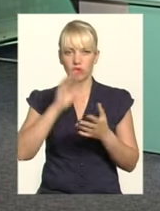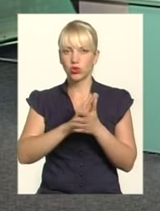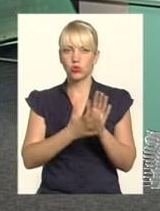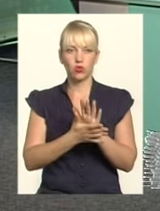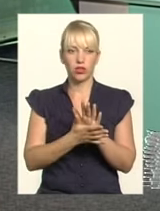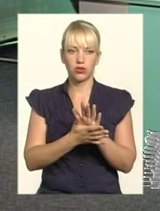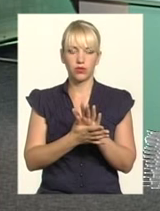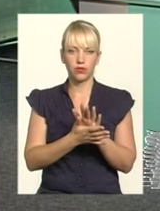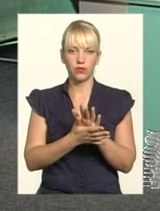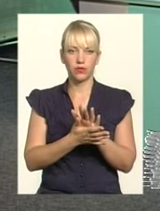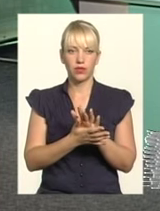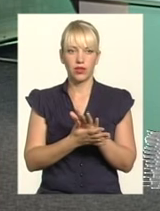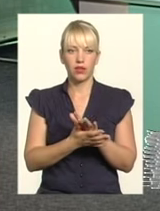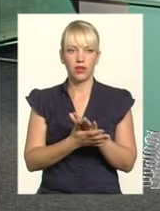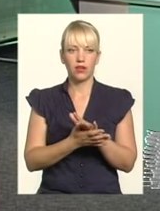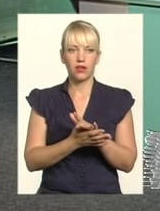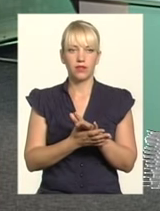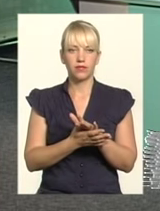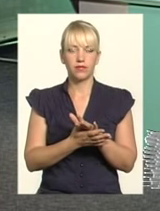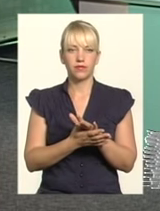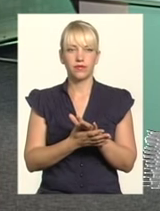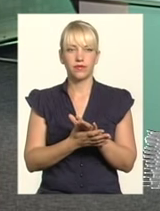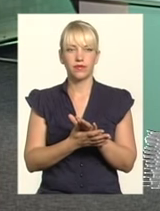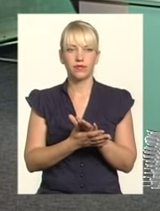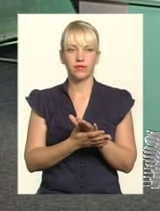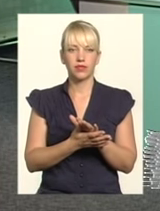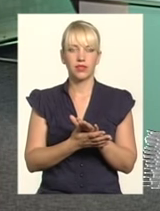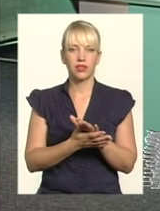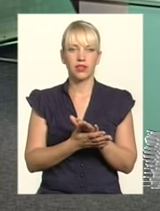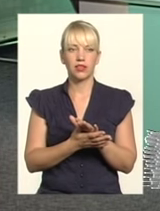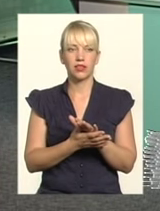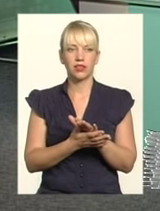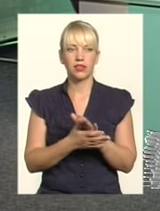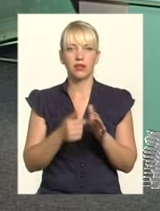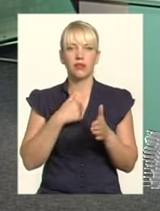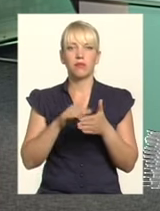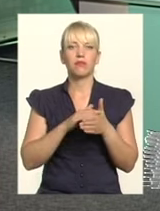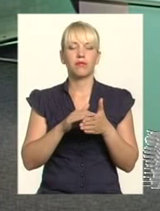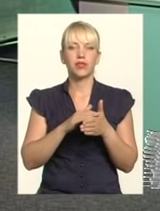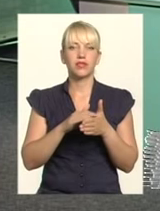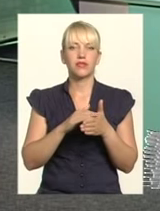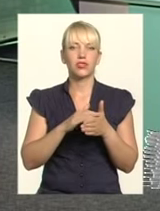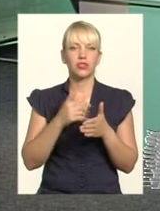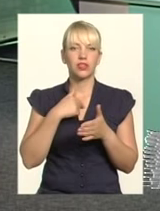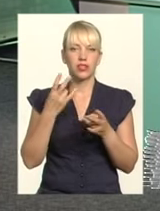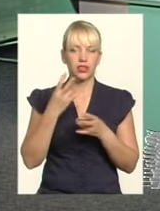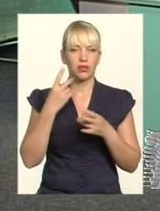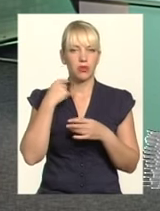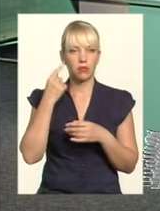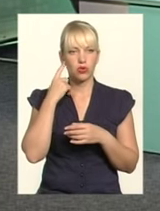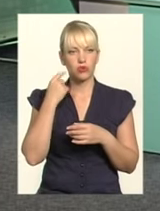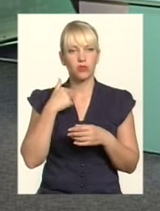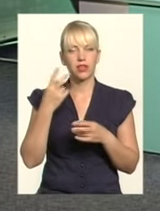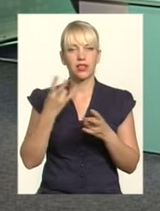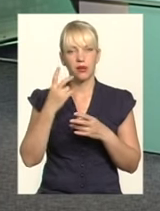ситуацію, Мені би від цієї громадянки прізвище я прочув. Мені